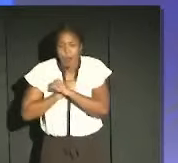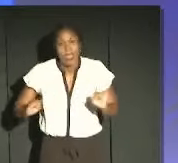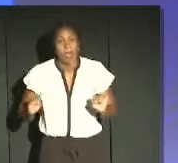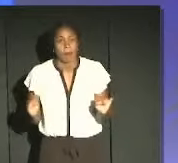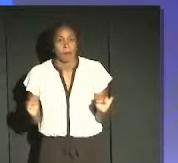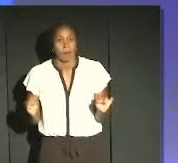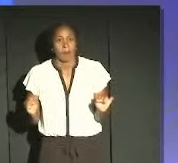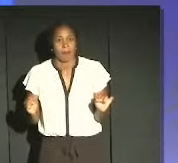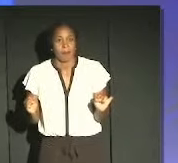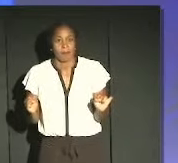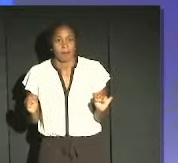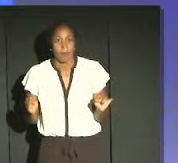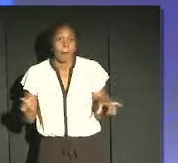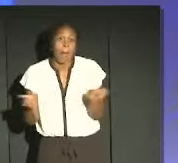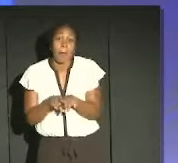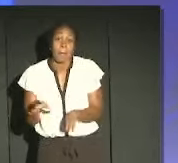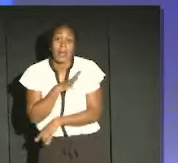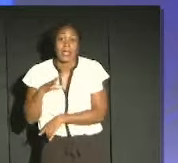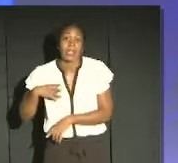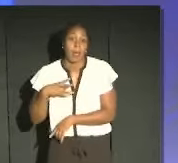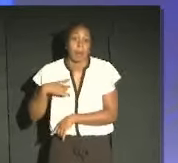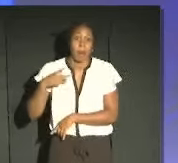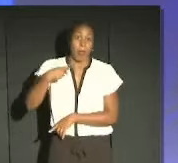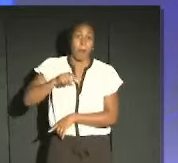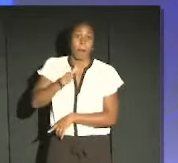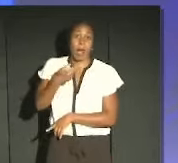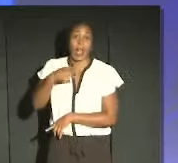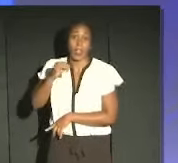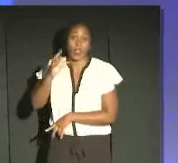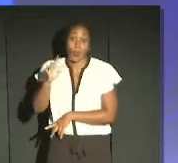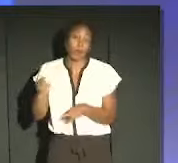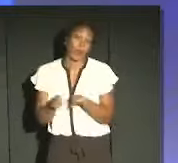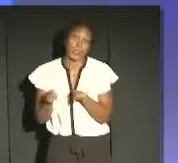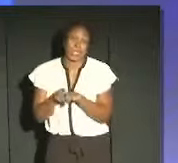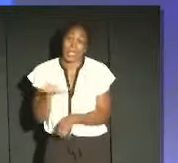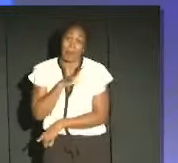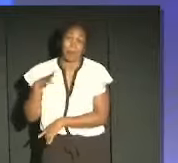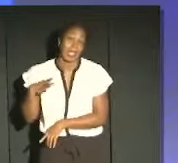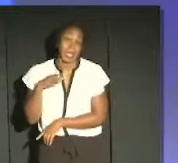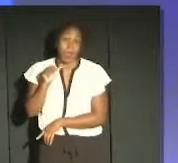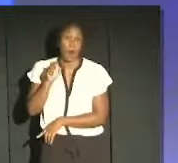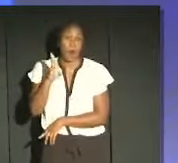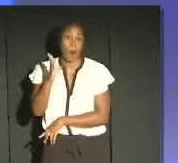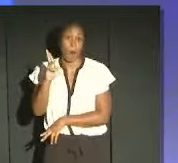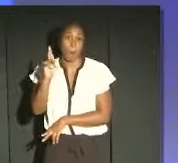l'image de mathil Panau qu'on vient d'attendre mais aussi à l'image de Manoni merci